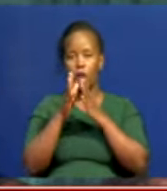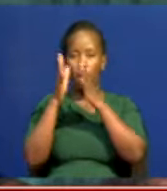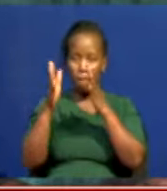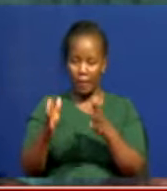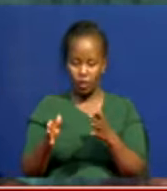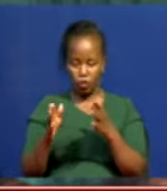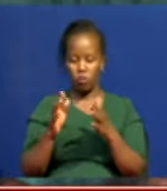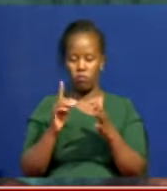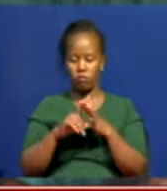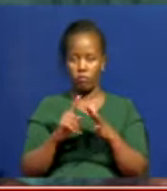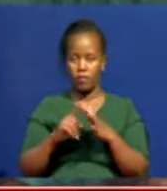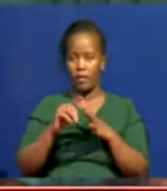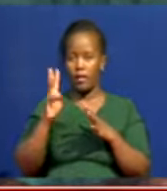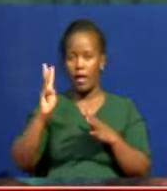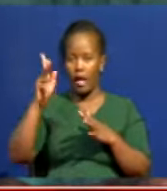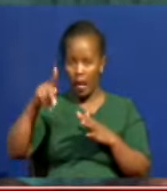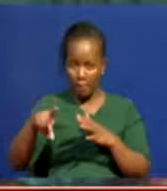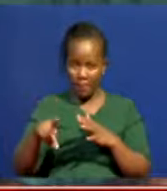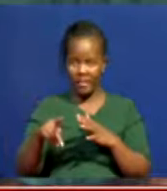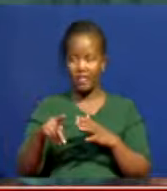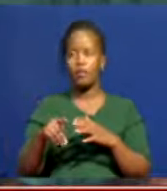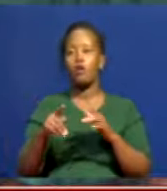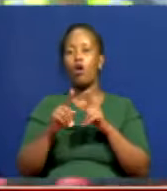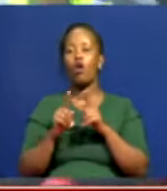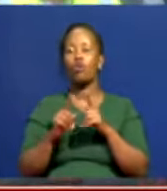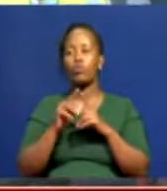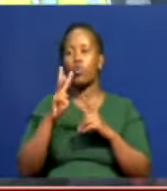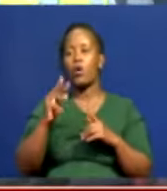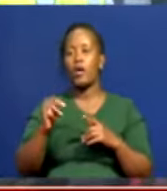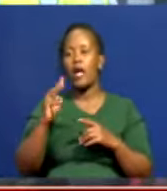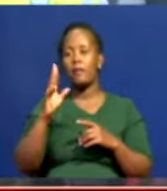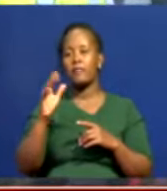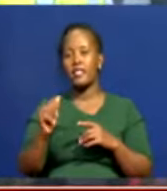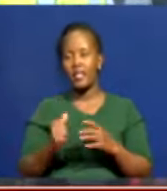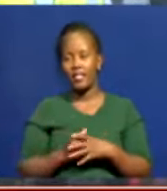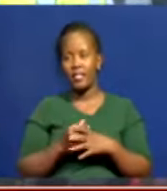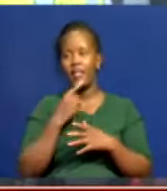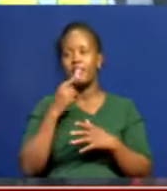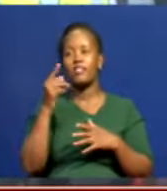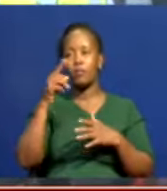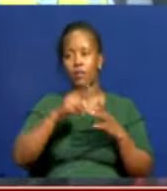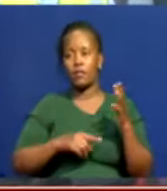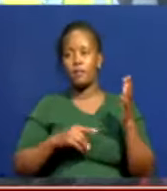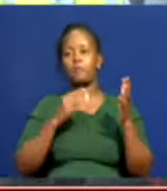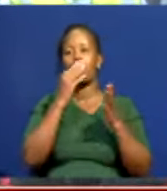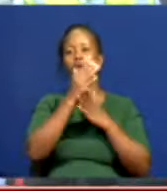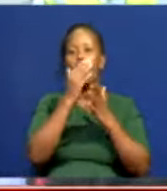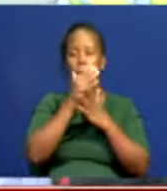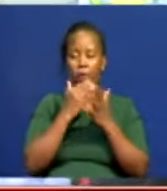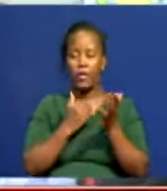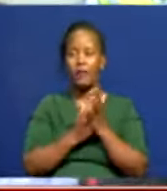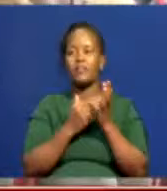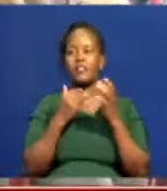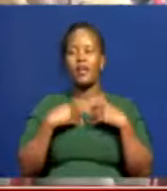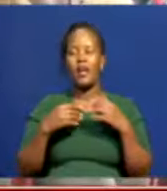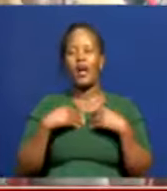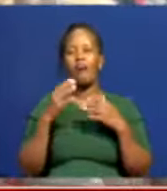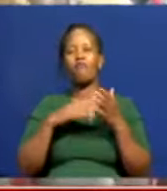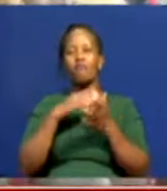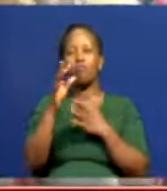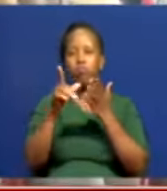wetu, MCAs ambao wanahusika. He said the leasing program is on, with the lessee paying host